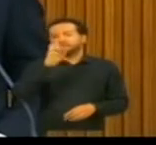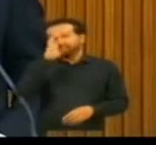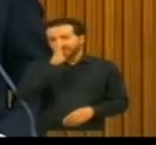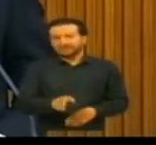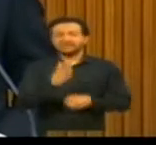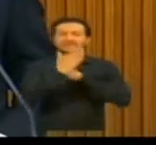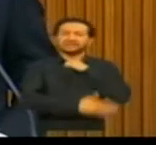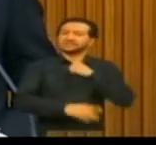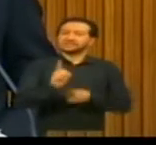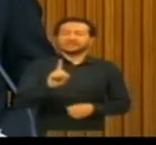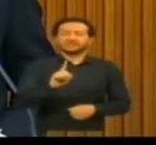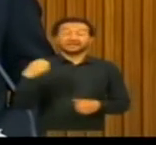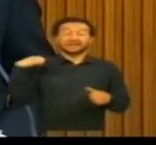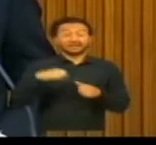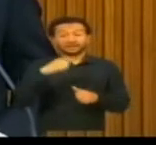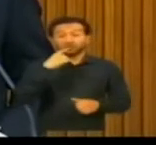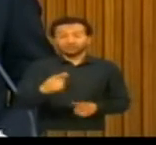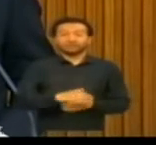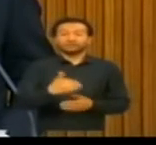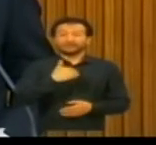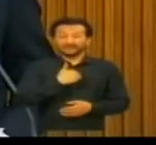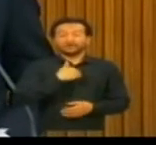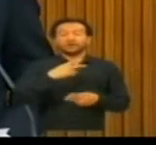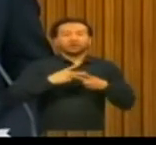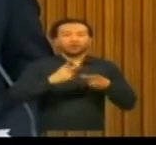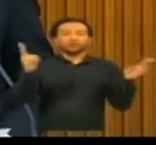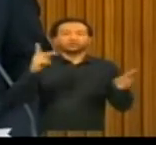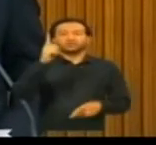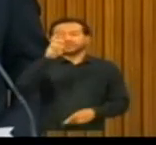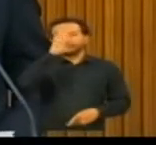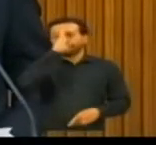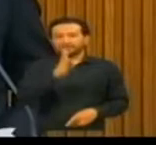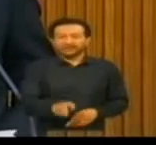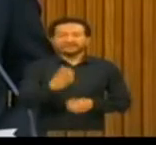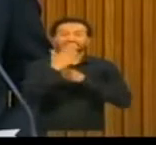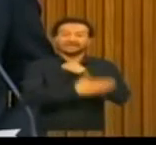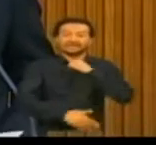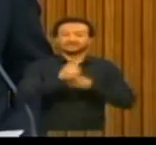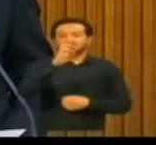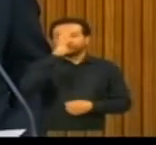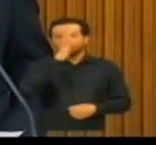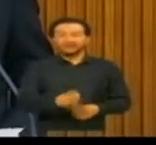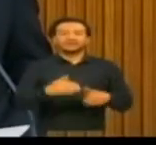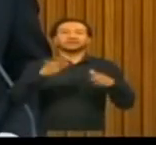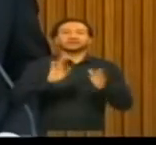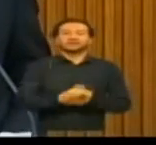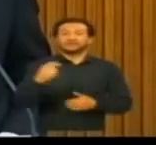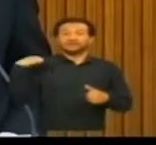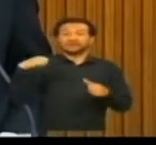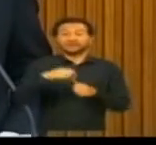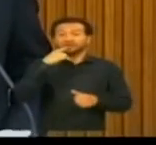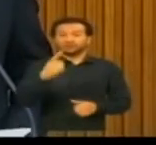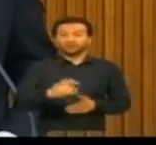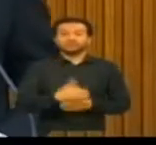değiliz. Bir daha söylüyorum. Biz özgürlükçü bir partiyiz, yasakçı bir parti değiliz. Bir daha